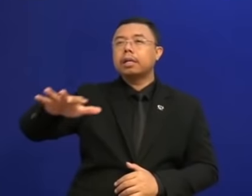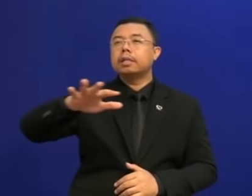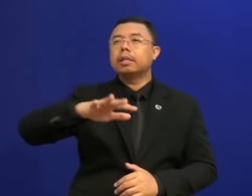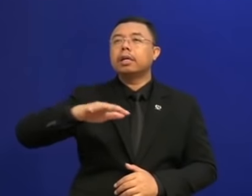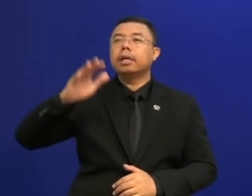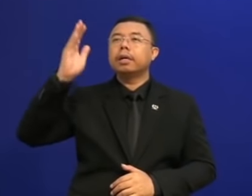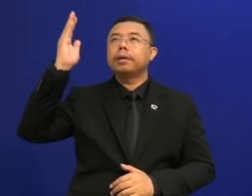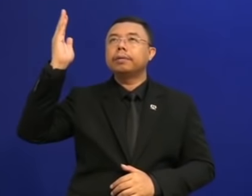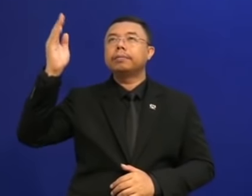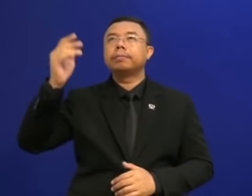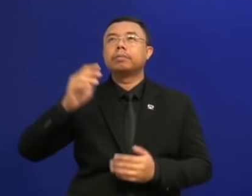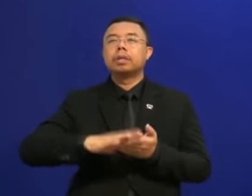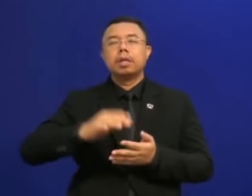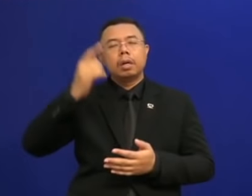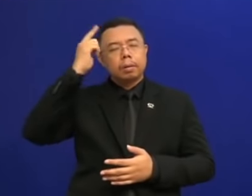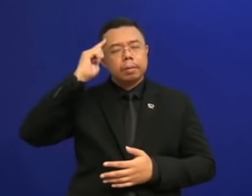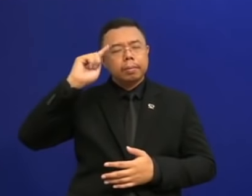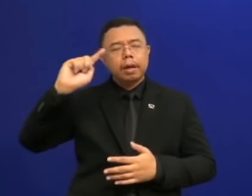Kerajaannya